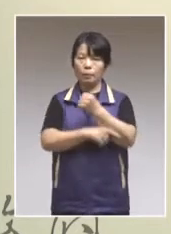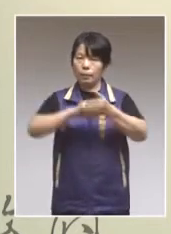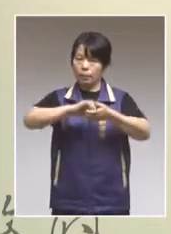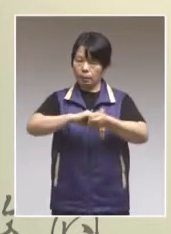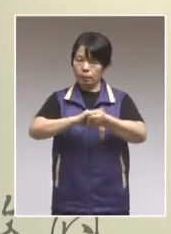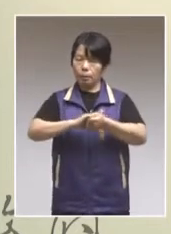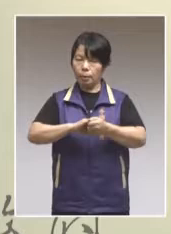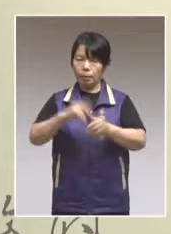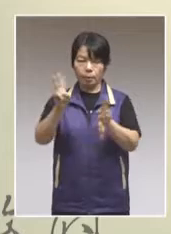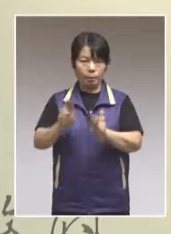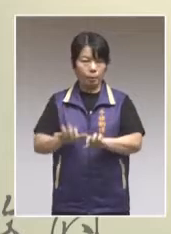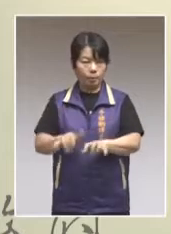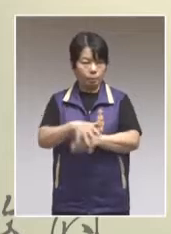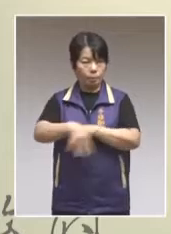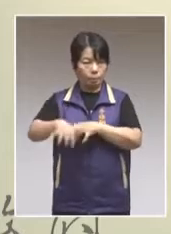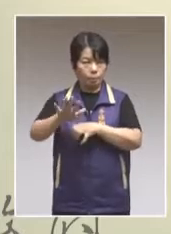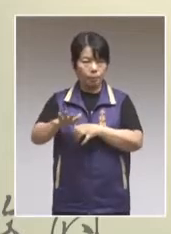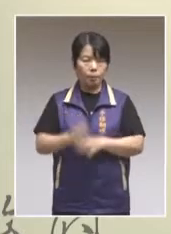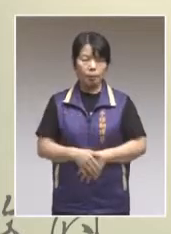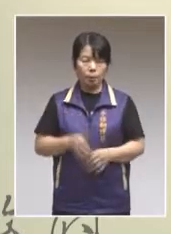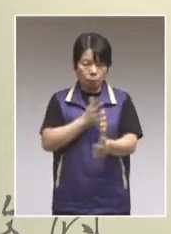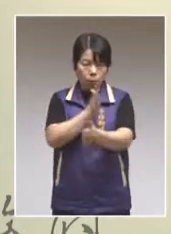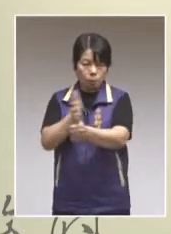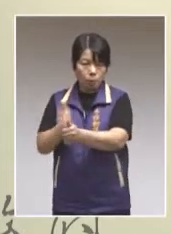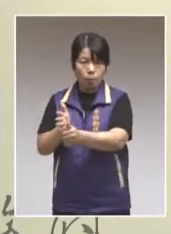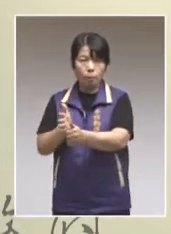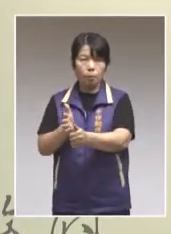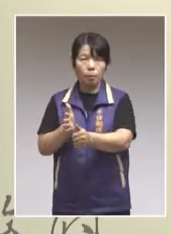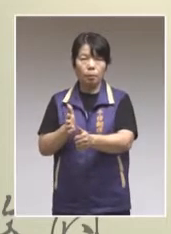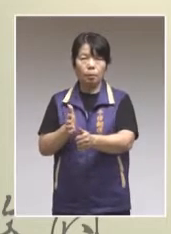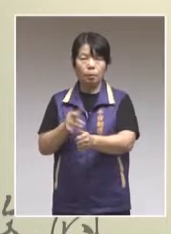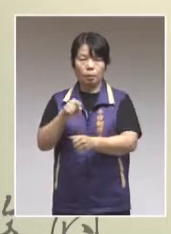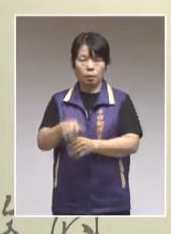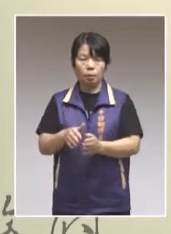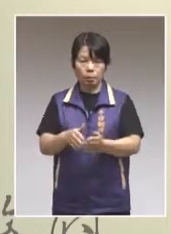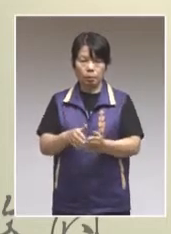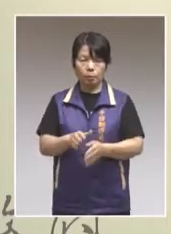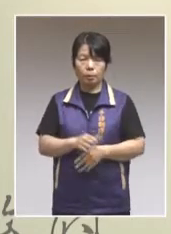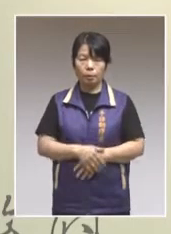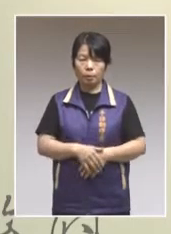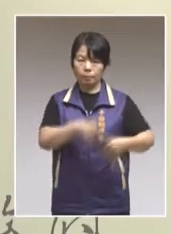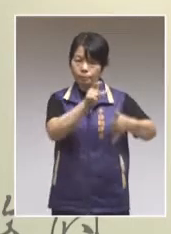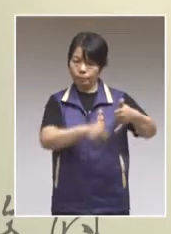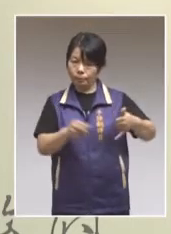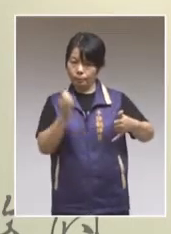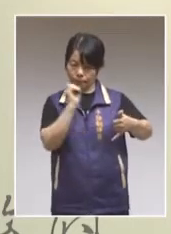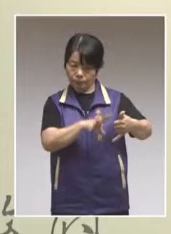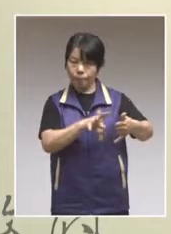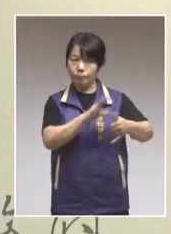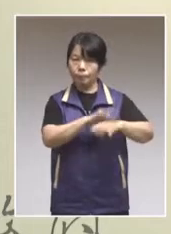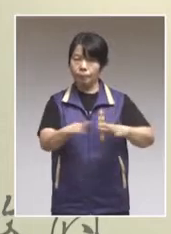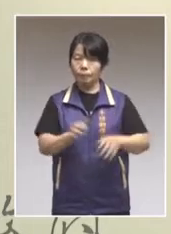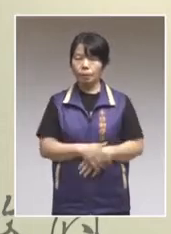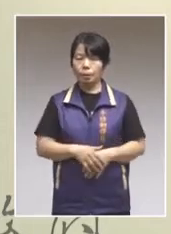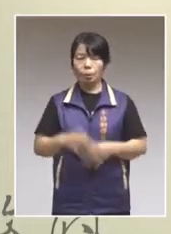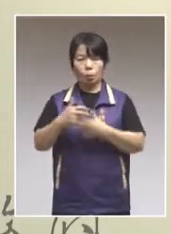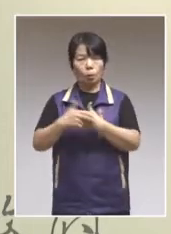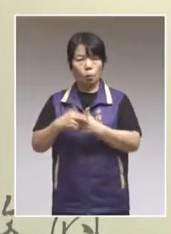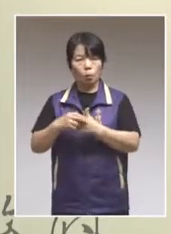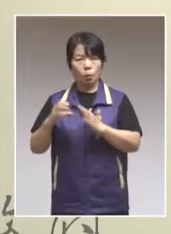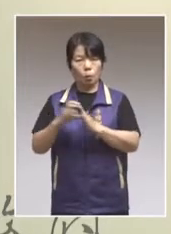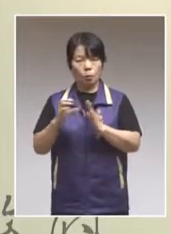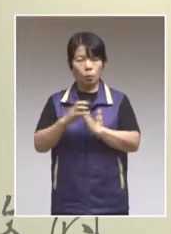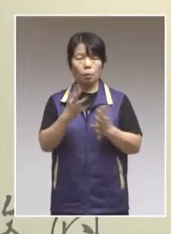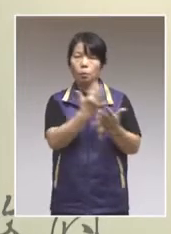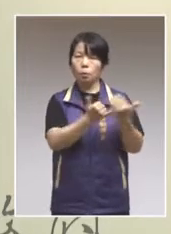统，经由这个医调，经由暂行中心这边会通知个案啊，如果是未成年的一个学